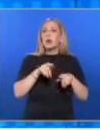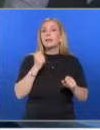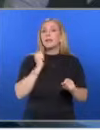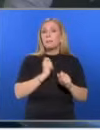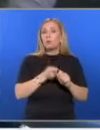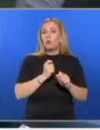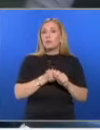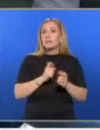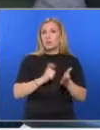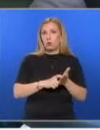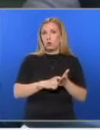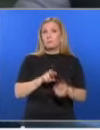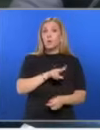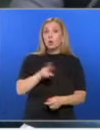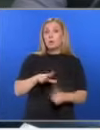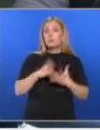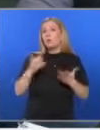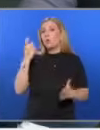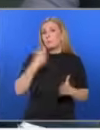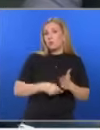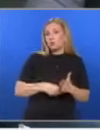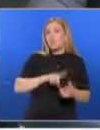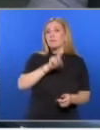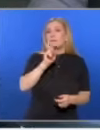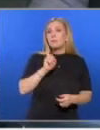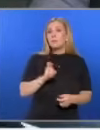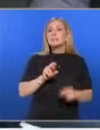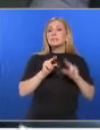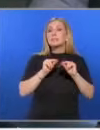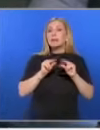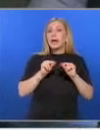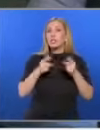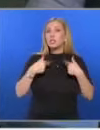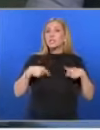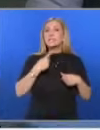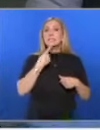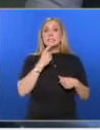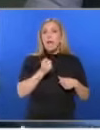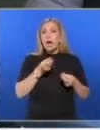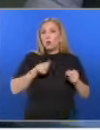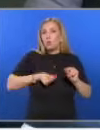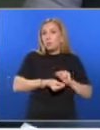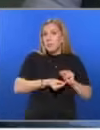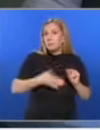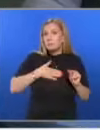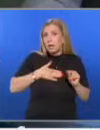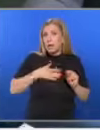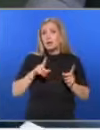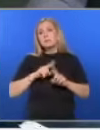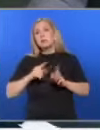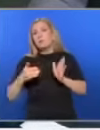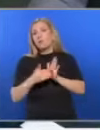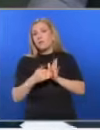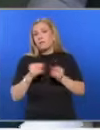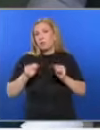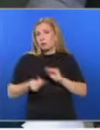закони. Колеги, много е просто. Става дума да се кажете, ние за корупцията ли сме или сме против корупцията? Ако сте